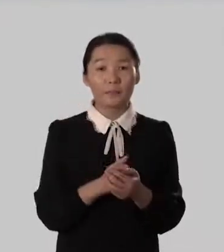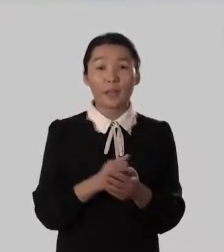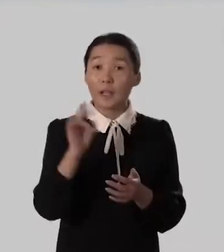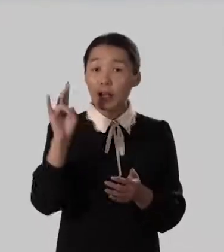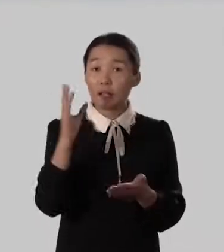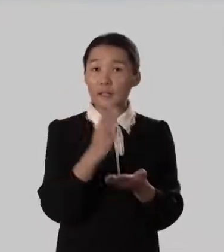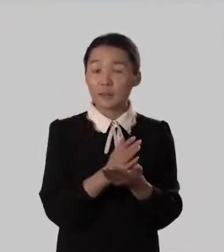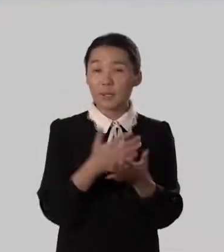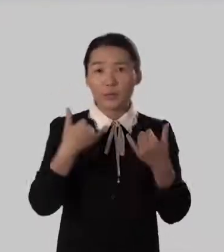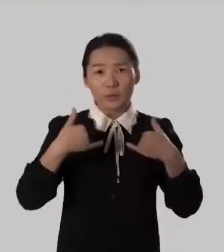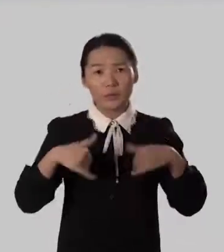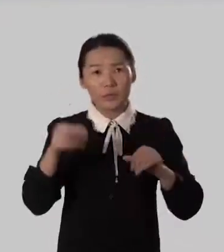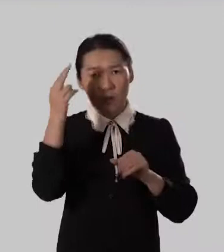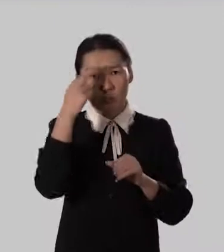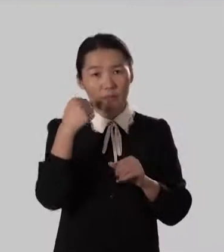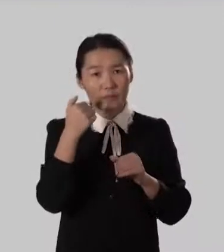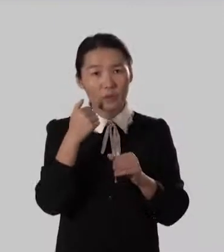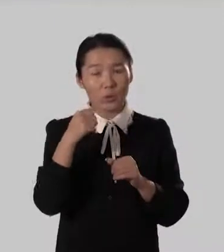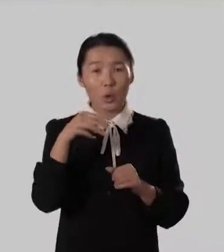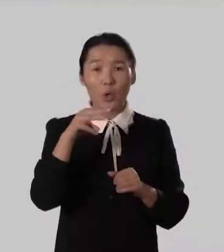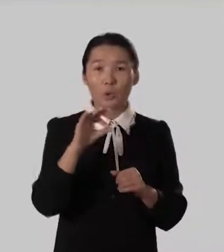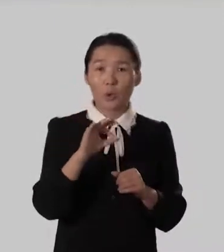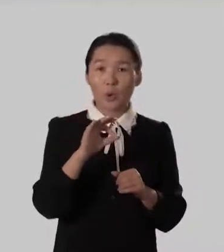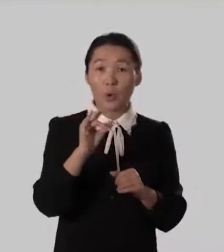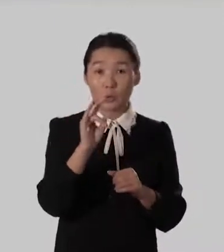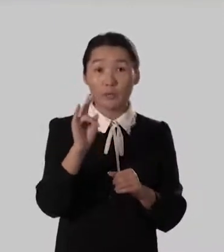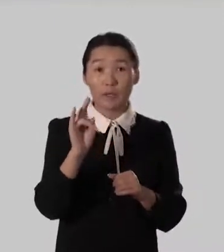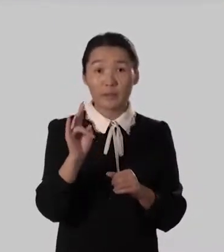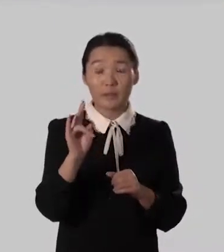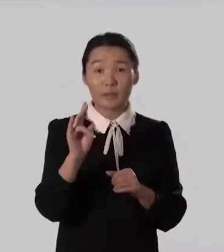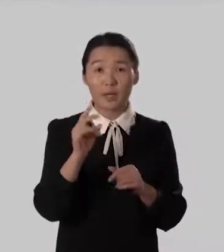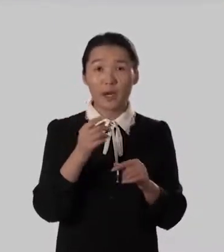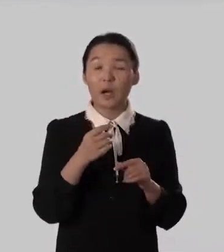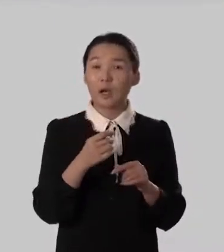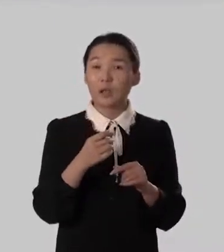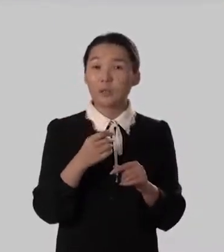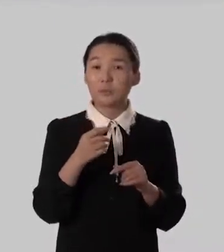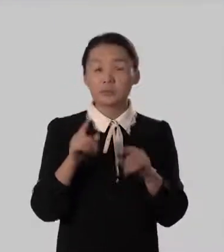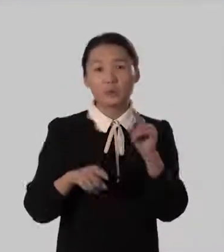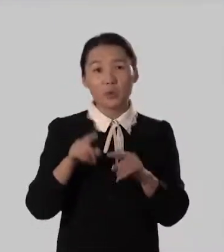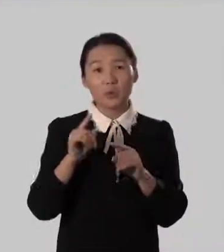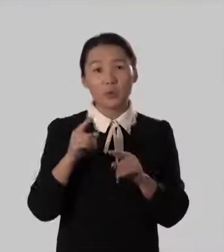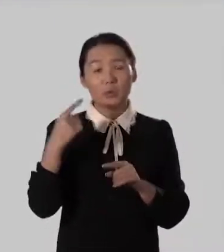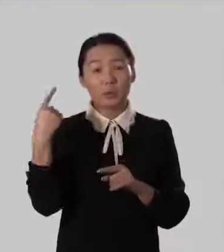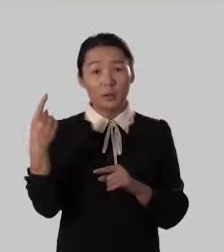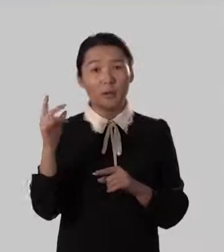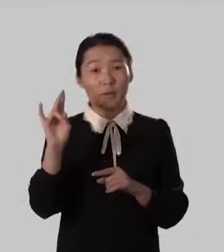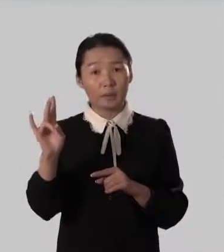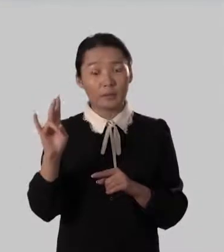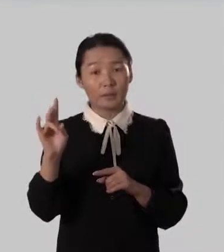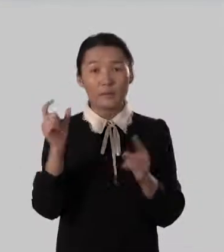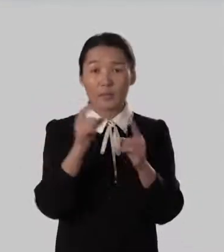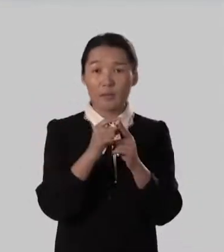она имеет удивительную привычку то удваиваться то писаться в гордом одиночестве